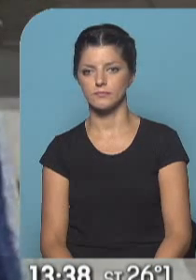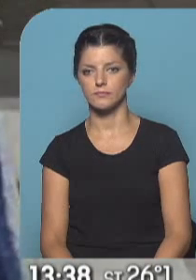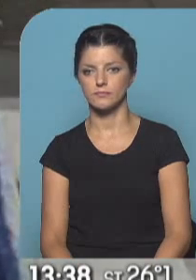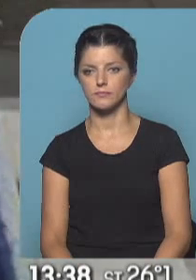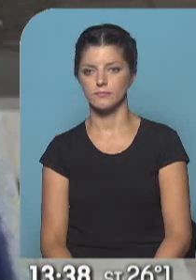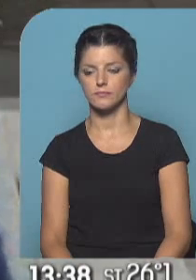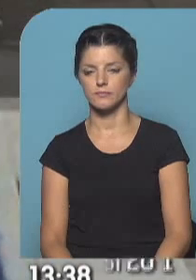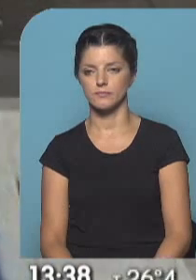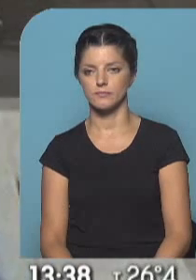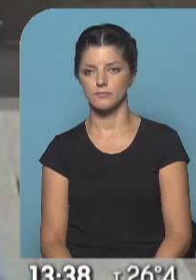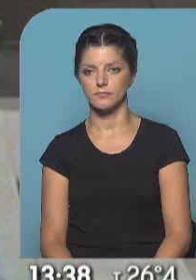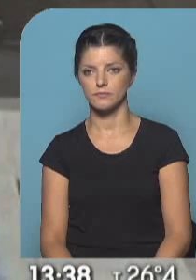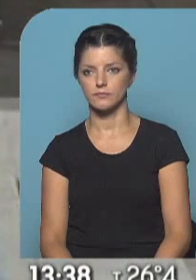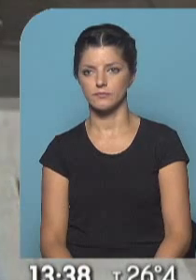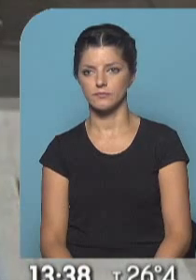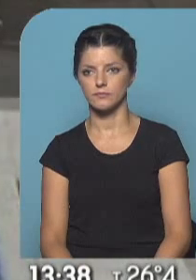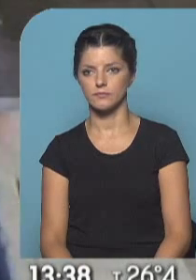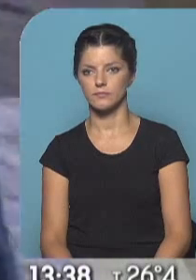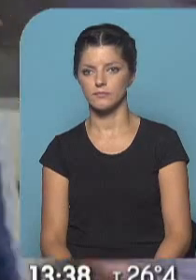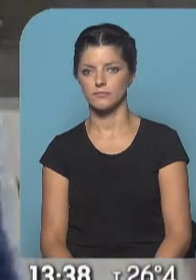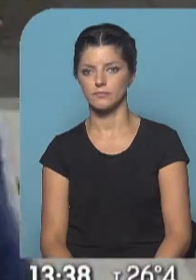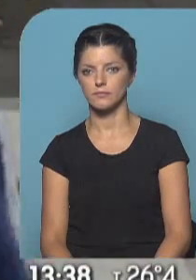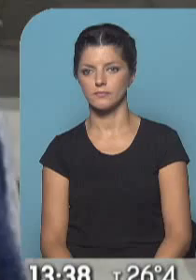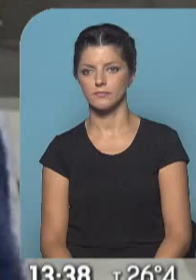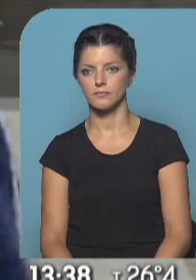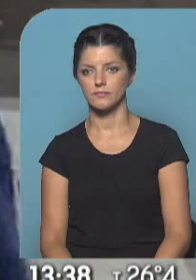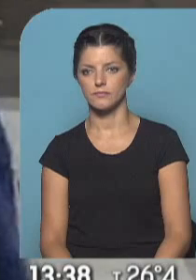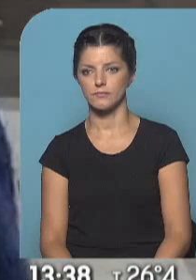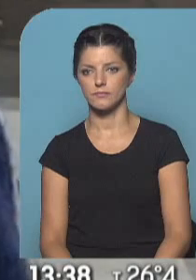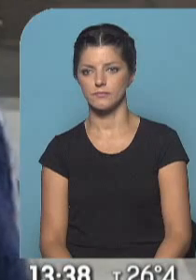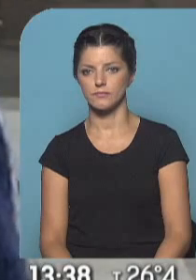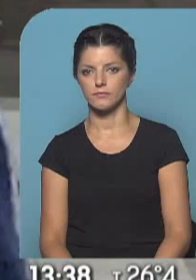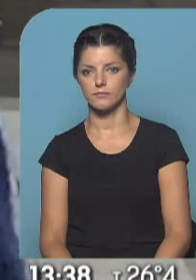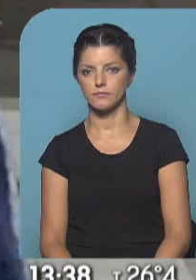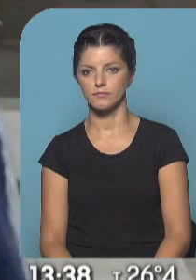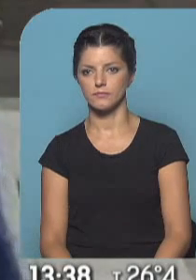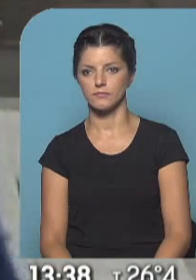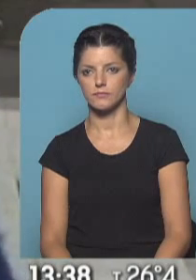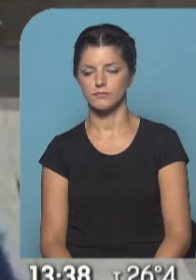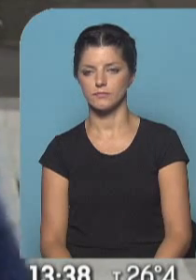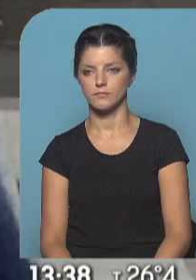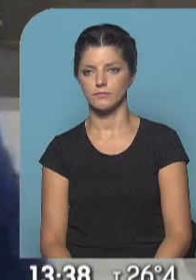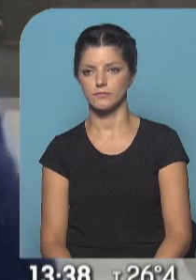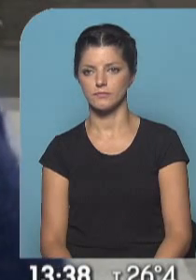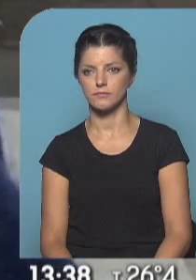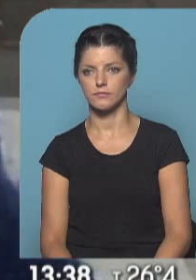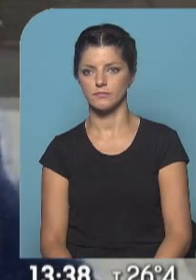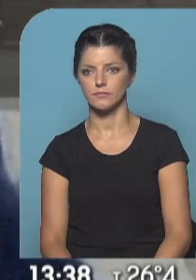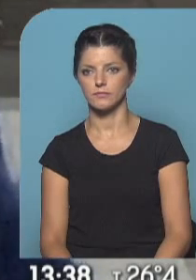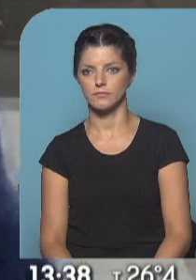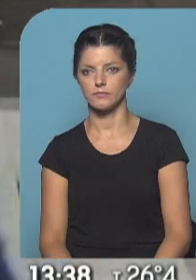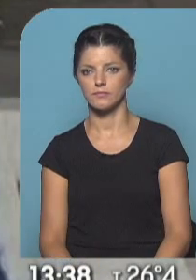антикорупційного бюро можуть бути заблоковані усі нинішні розслідування детективів. І невідомо,